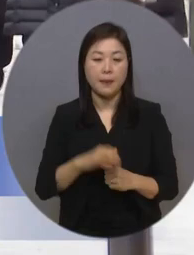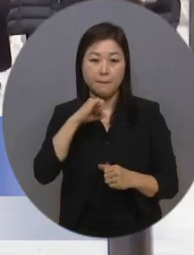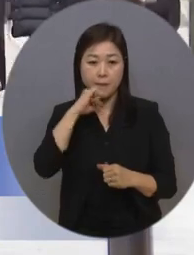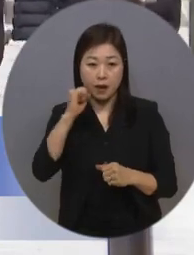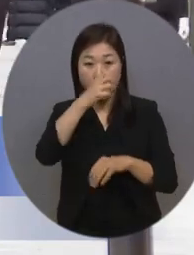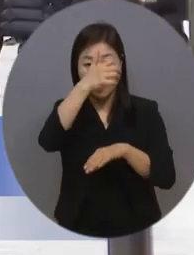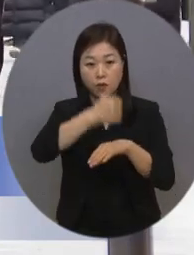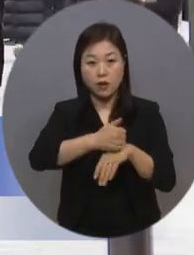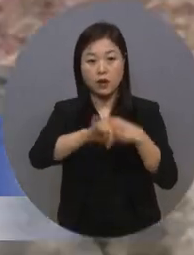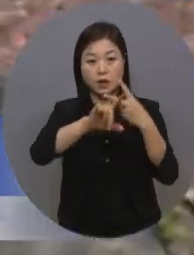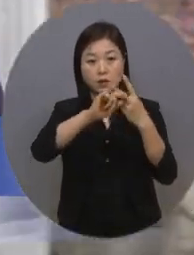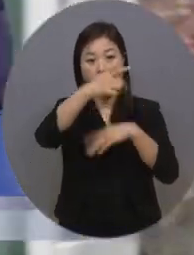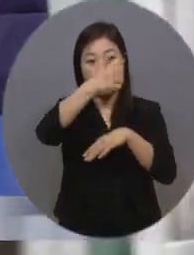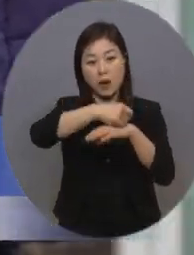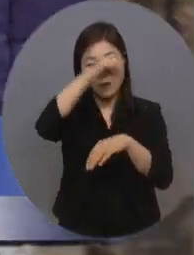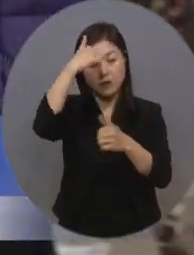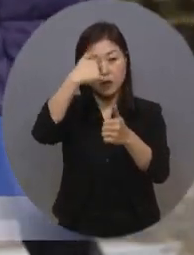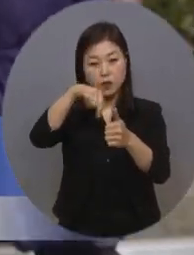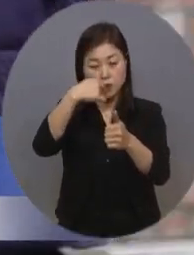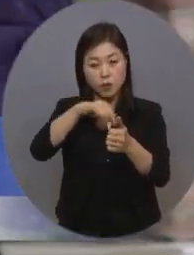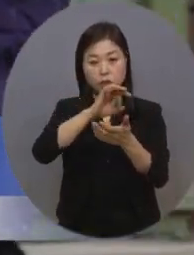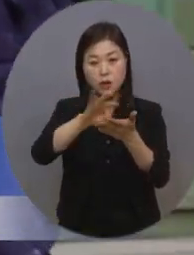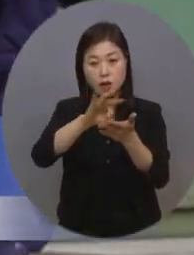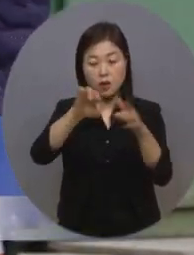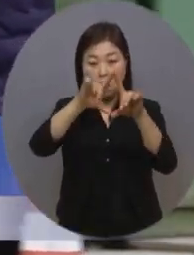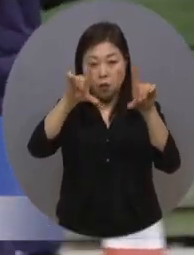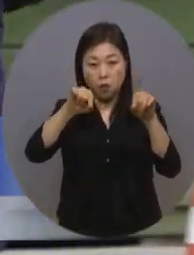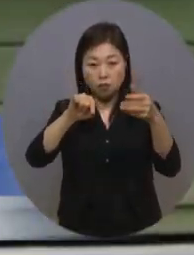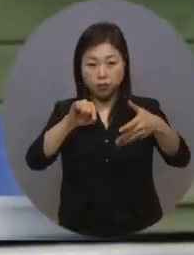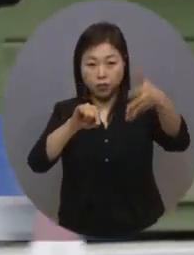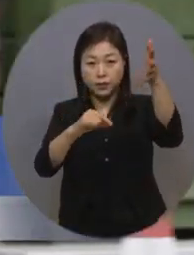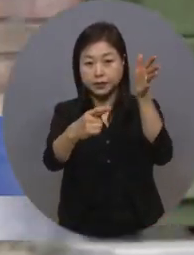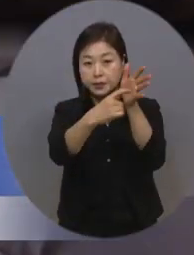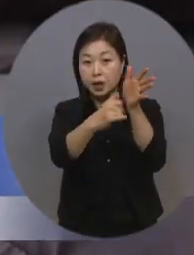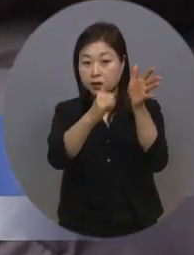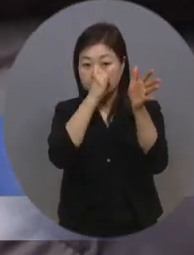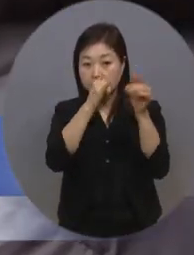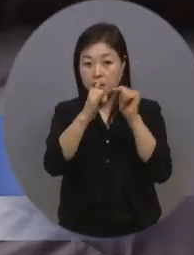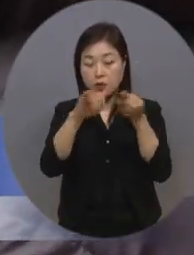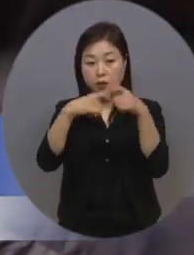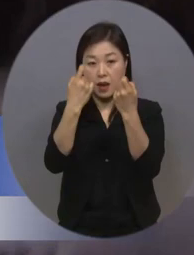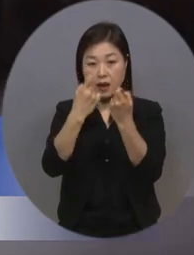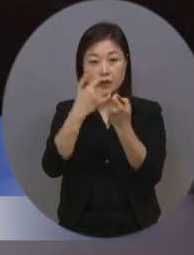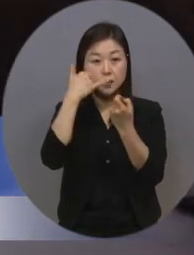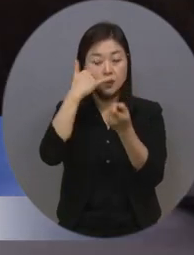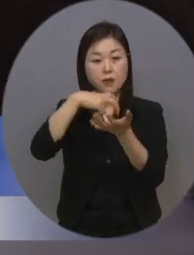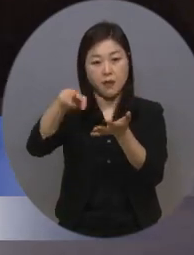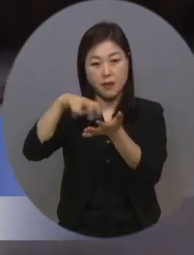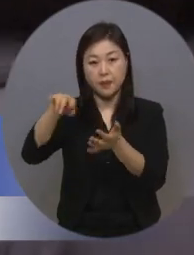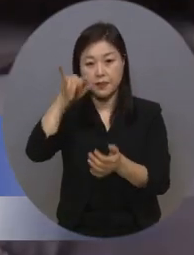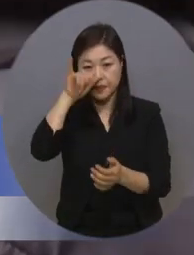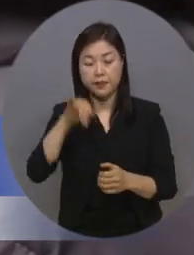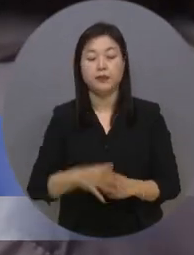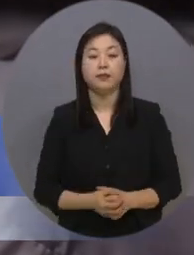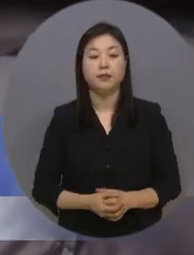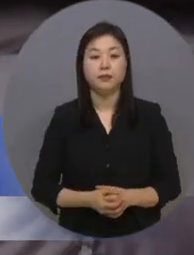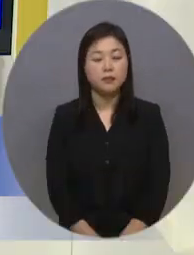2월 말 평생교육 이용권 사이트에 게시되며 대상자의 개별 휴대전화 등으로 안내될